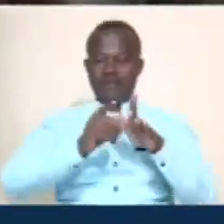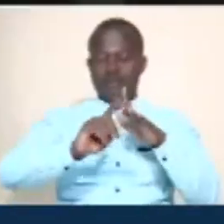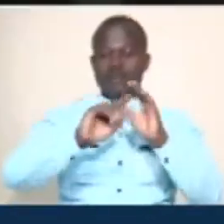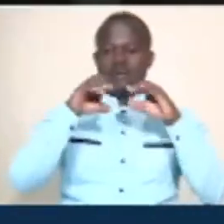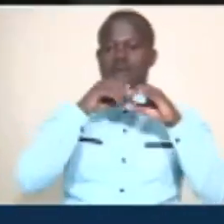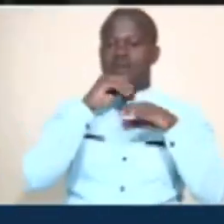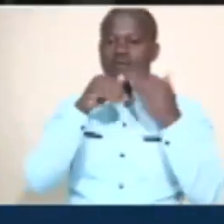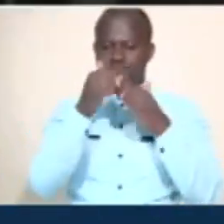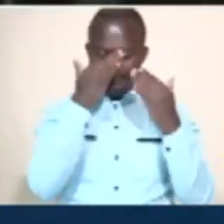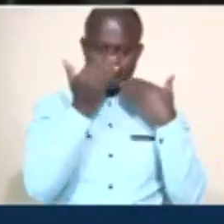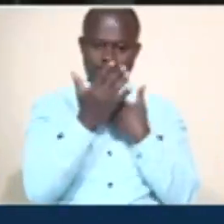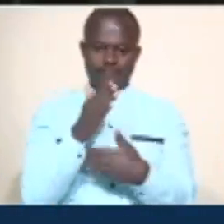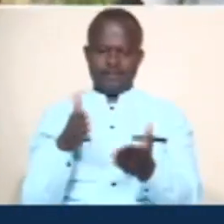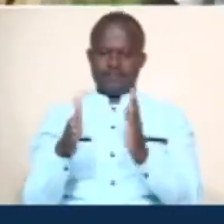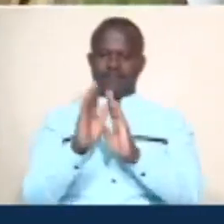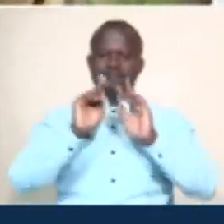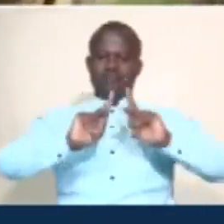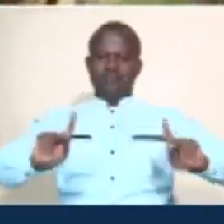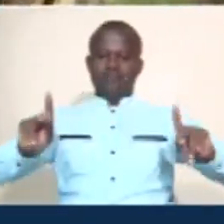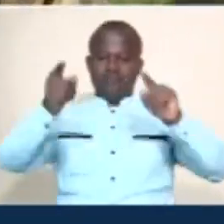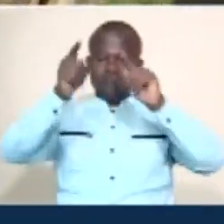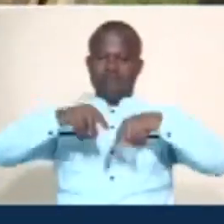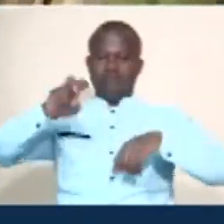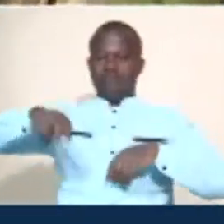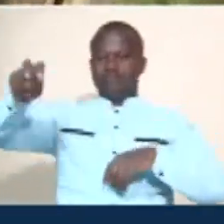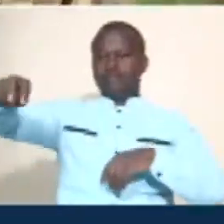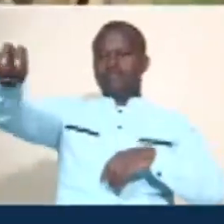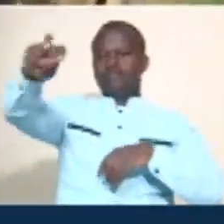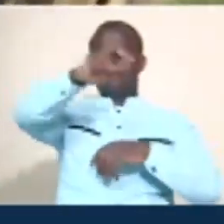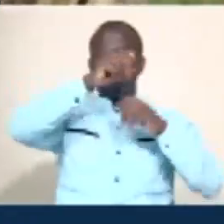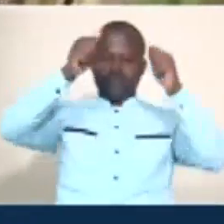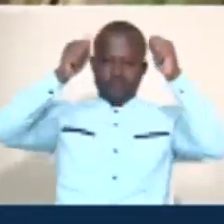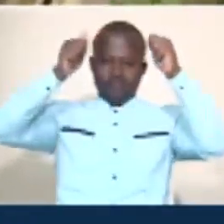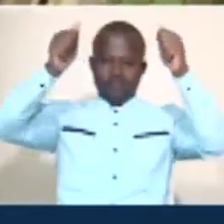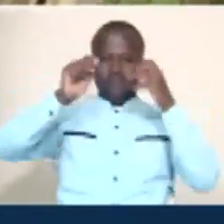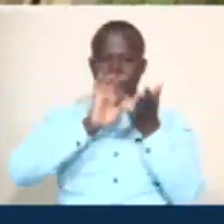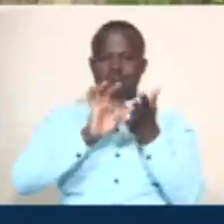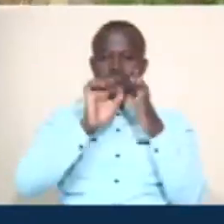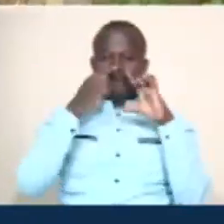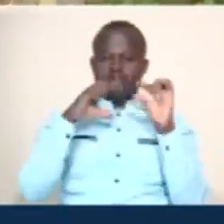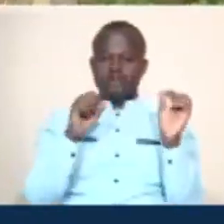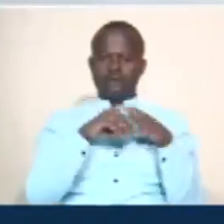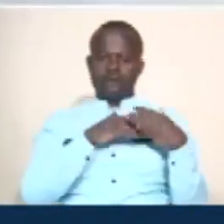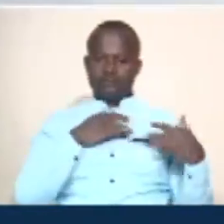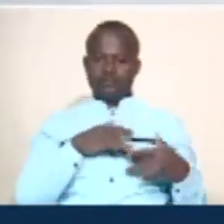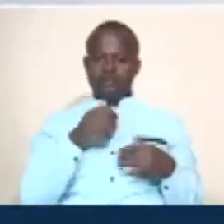kongomani, zazindu che mrojeno rugwa mahoro, ahobu zazenguru tinghambi yo, sezi tukwajibi ya tabjandi tsa magambo ichi bari